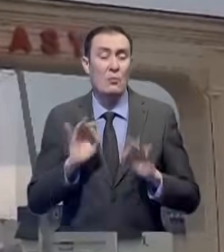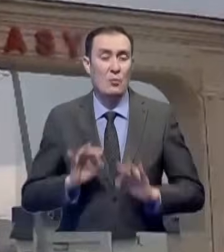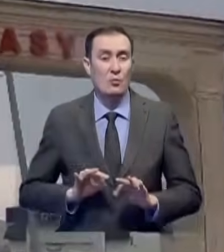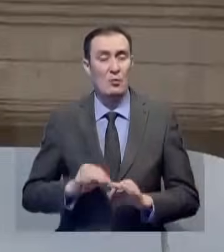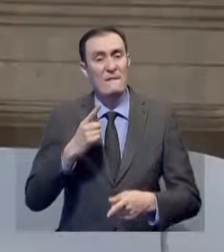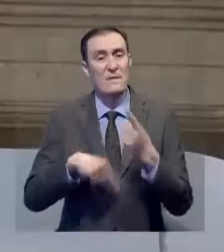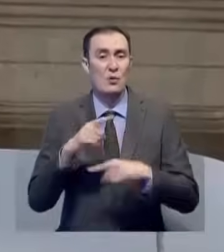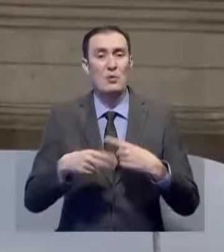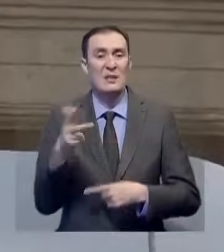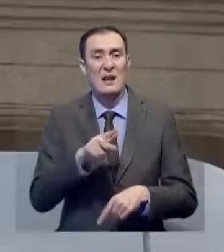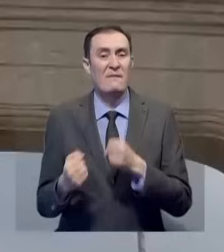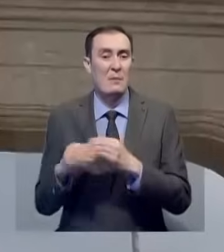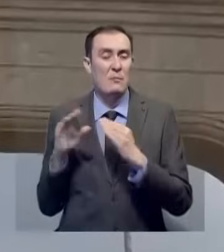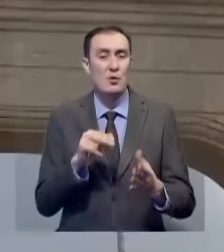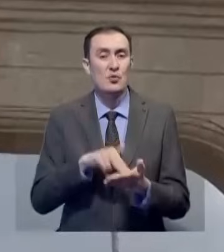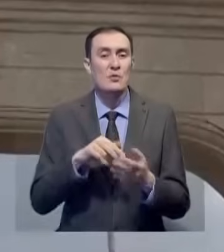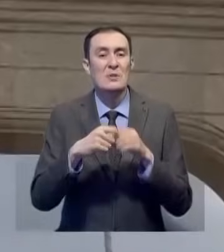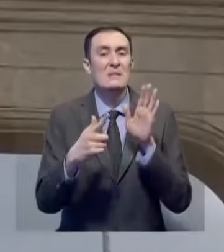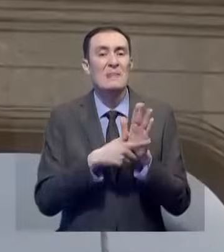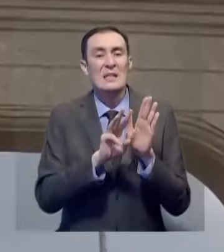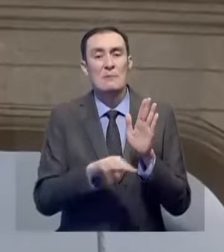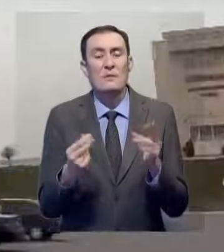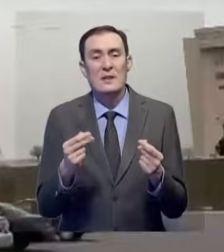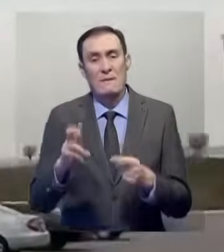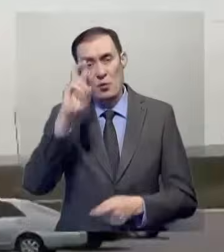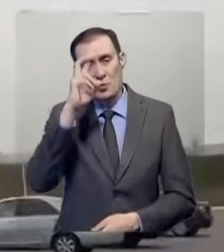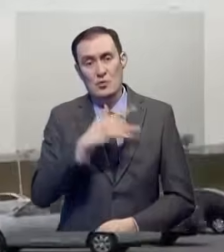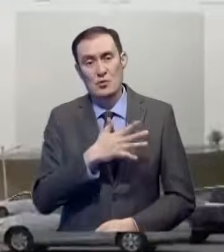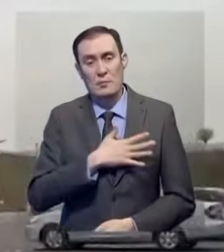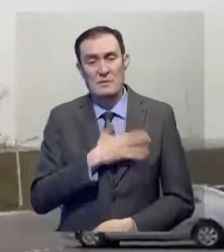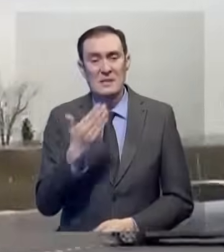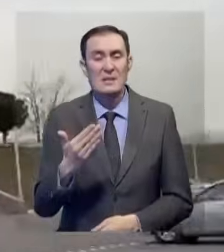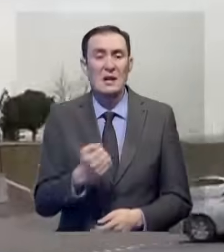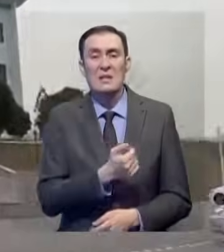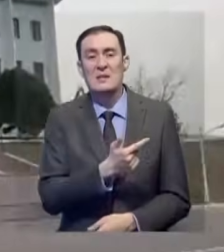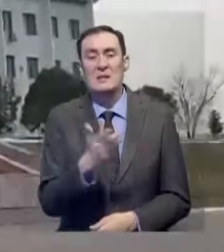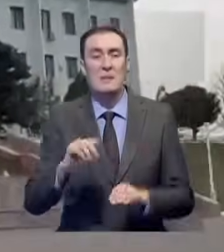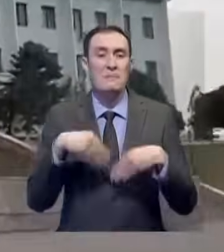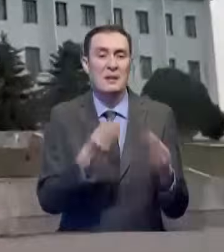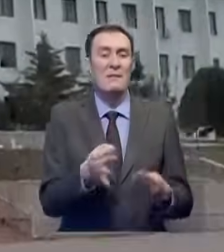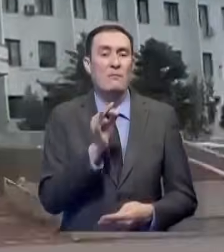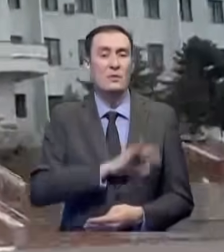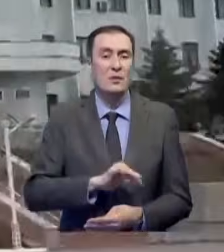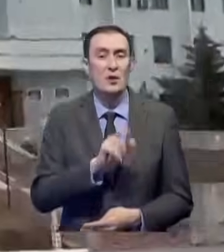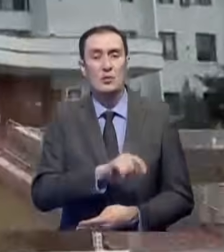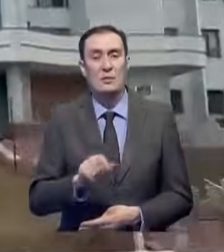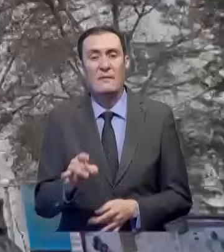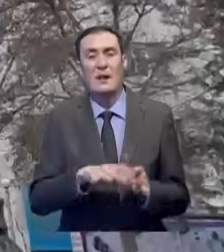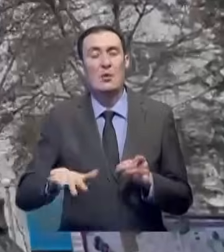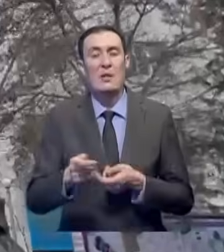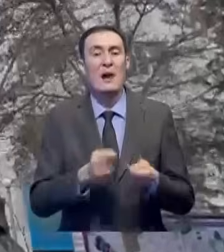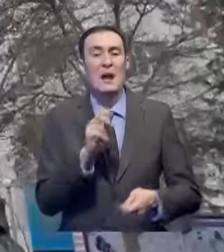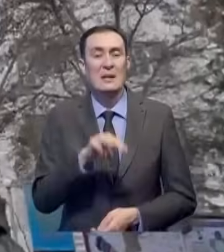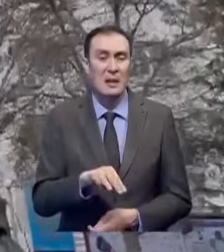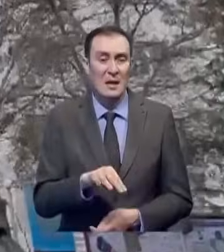уже вернули 3 автомобиля стоимостью 17 миллионов тенге в госсобственность. Из них несколько передали в пользование сотрудникам районного